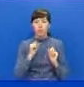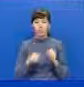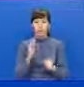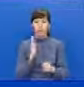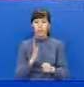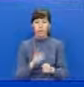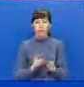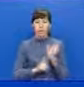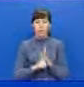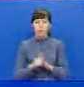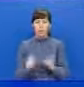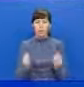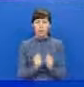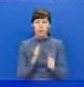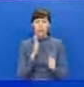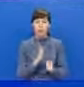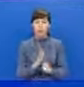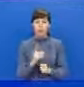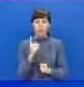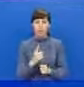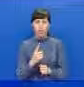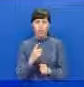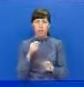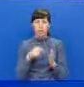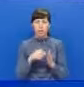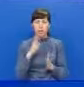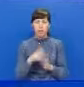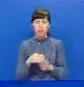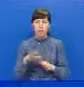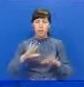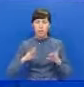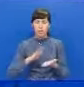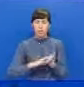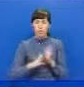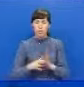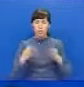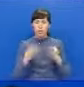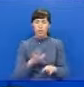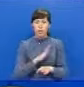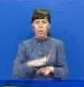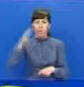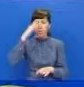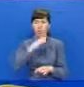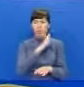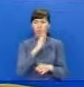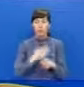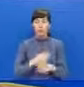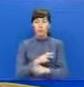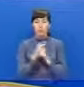мүмкін. Бастаманың басығасында жүргендер бірақ нәрсенді дейді. Қымғуыт тірлікте қолы босай бермейтін атанаға. Қолғабыш